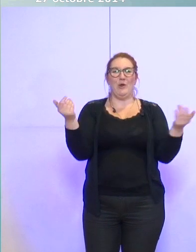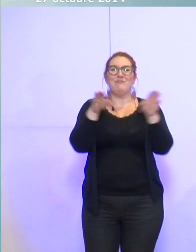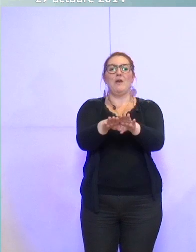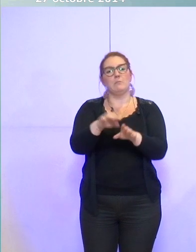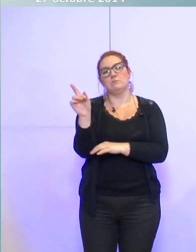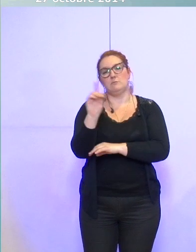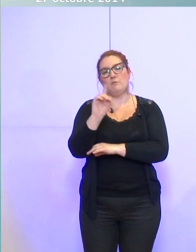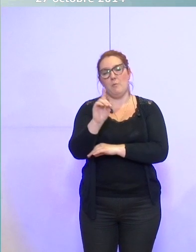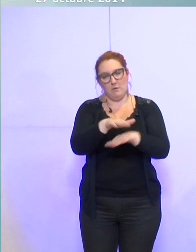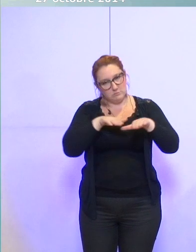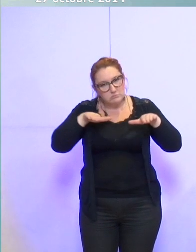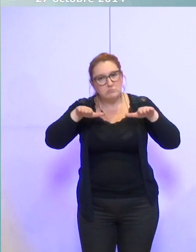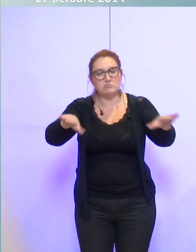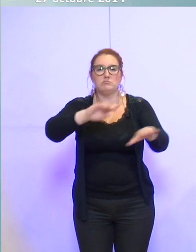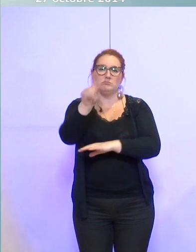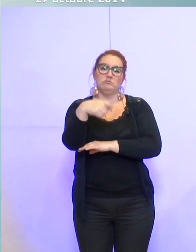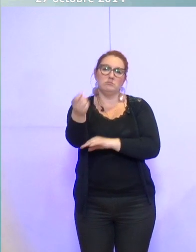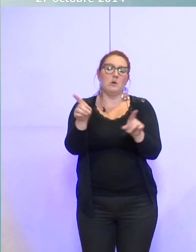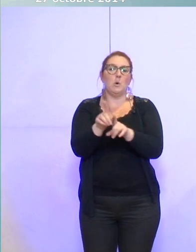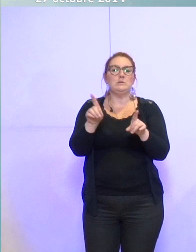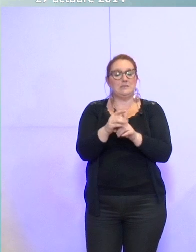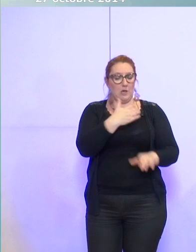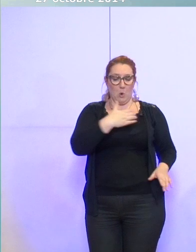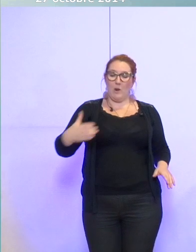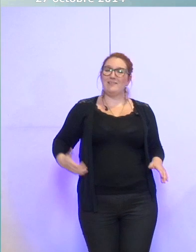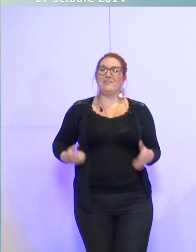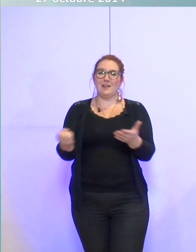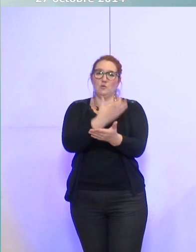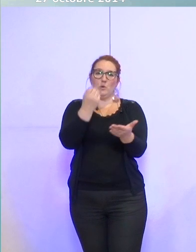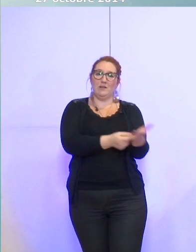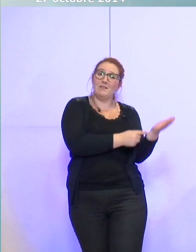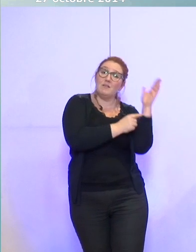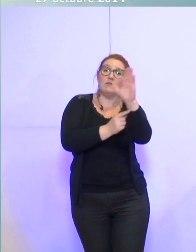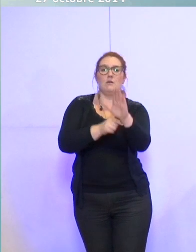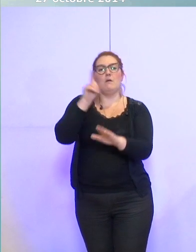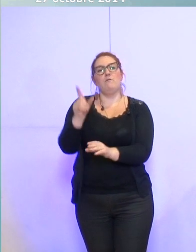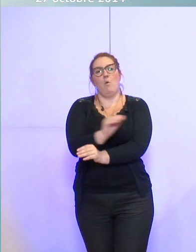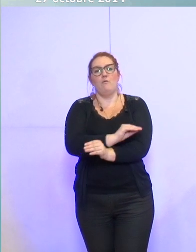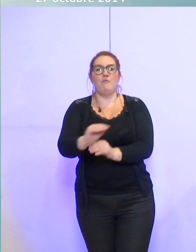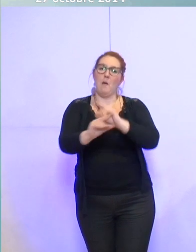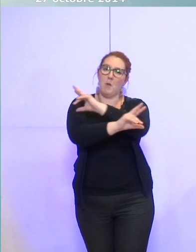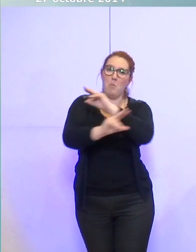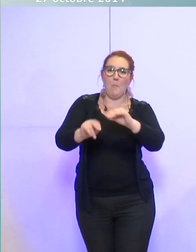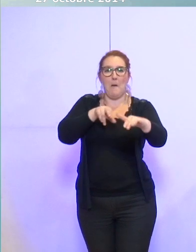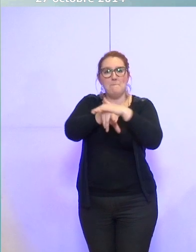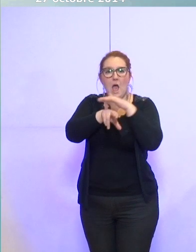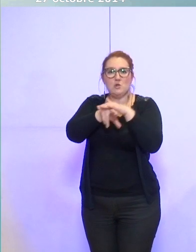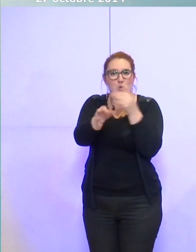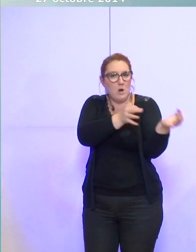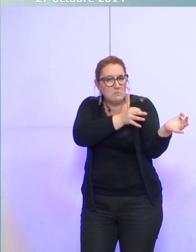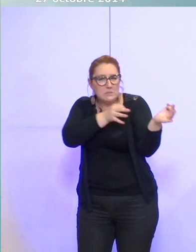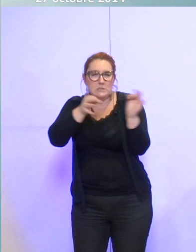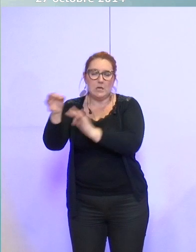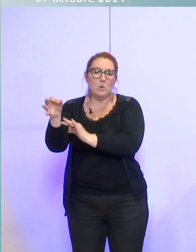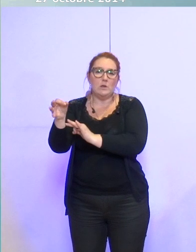entendu, les données que la collectivité va libérer doivent être fiables, doivent être régulièrement mises à jour si elle le demande.